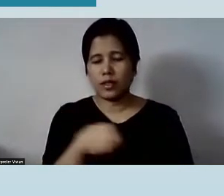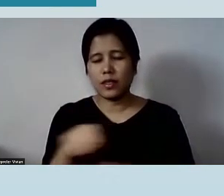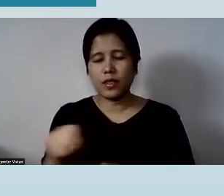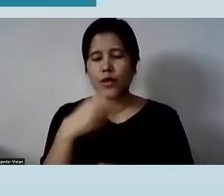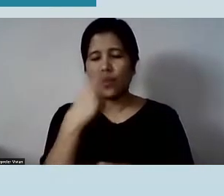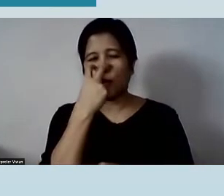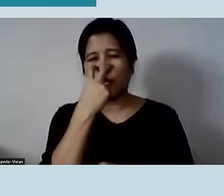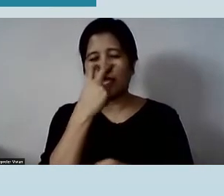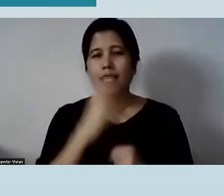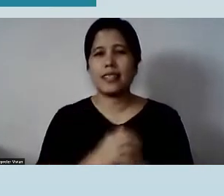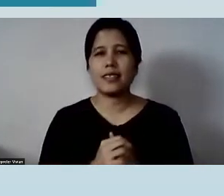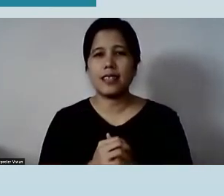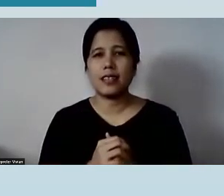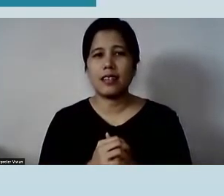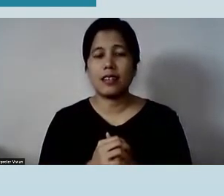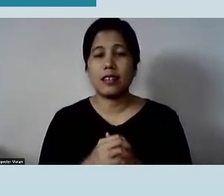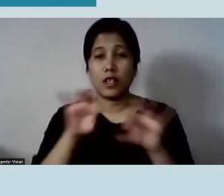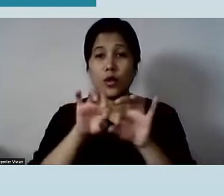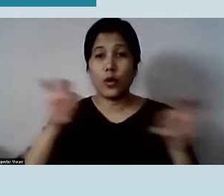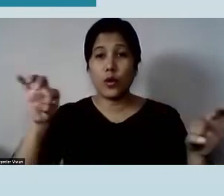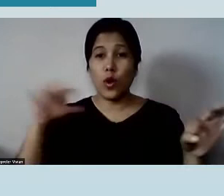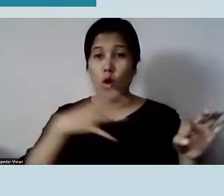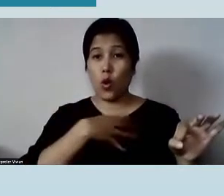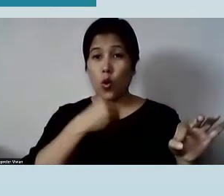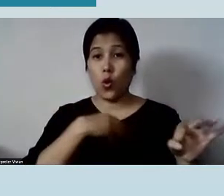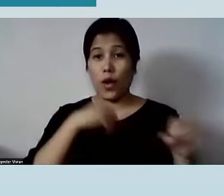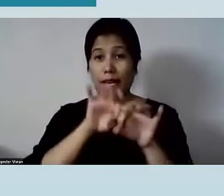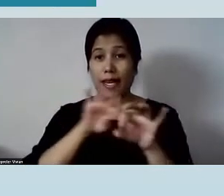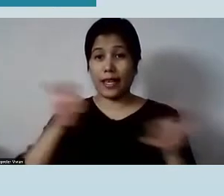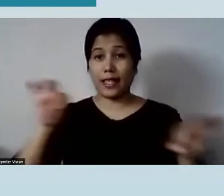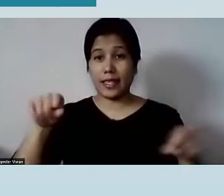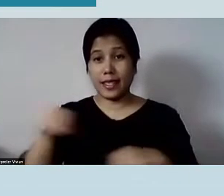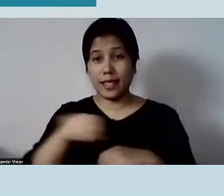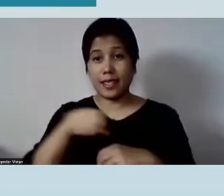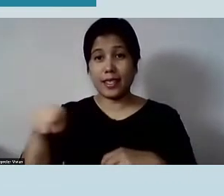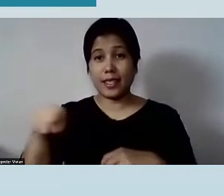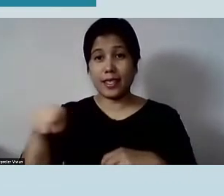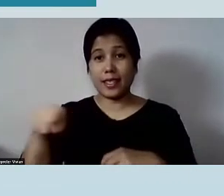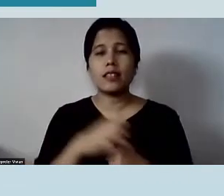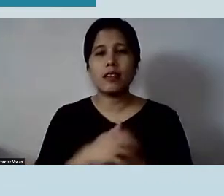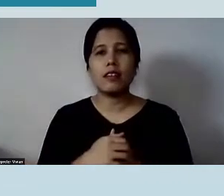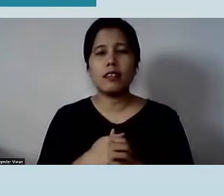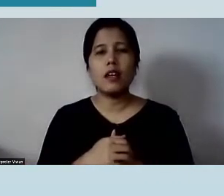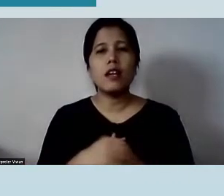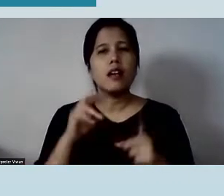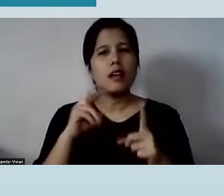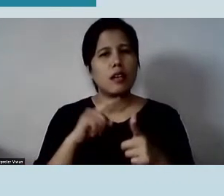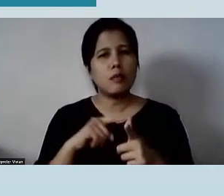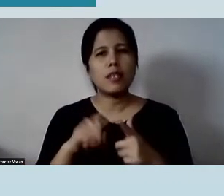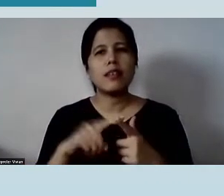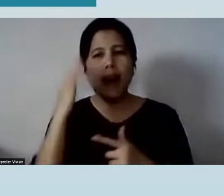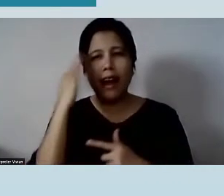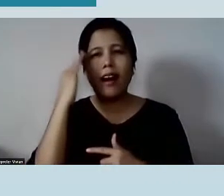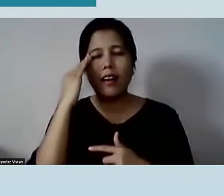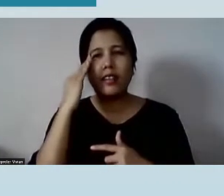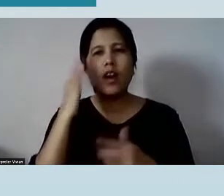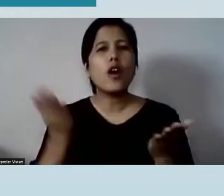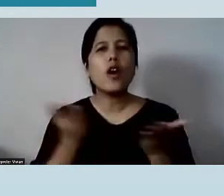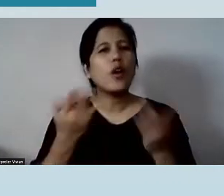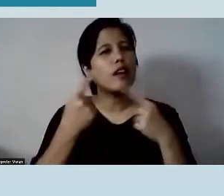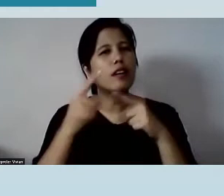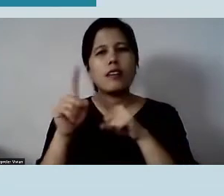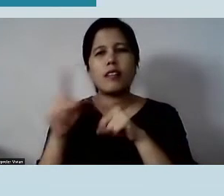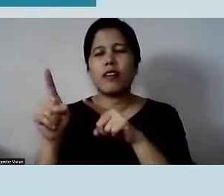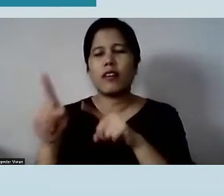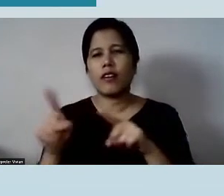ng tungkod ang isang bulag, ibig sabihin oriented na siya sa kanyang destination kung saan siya